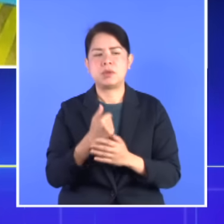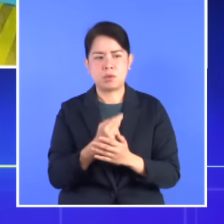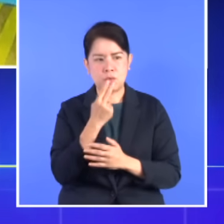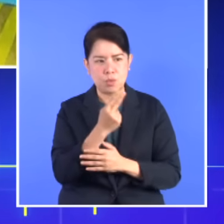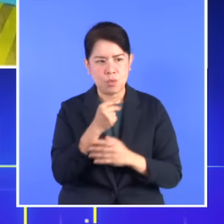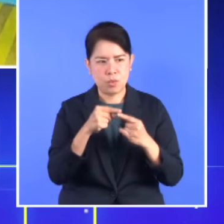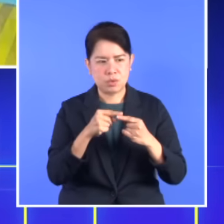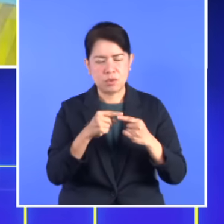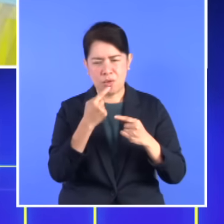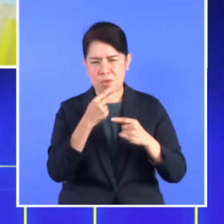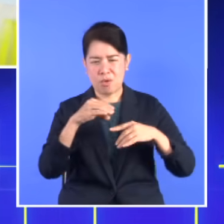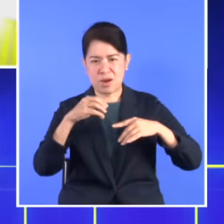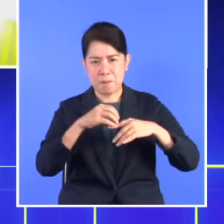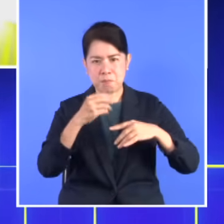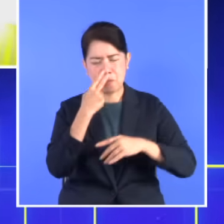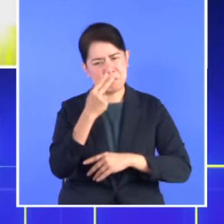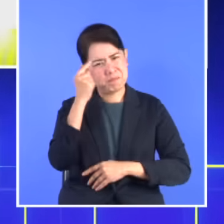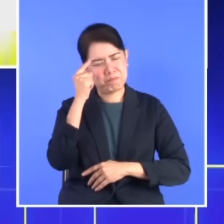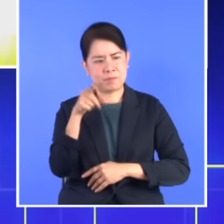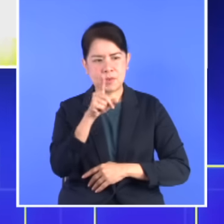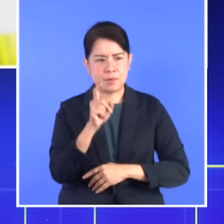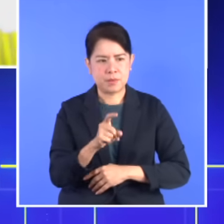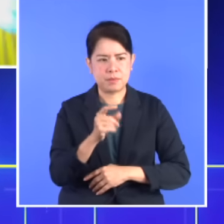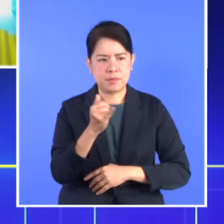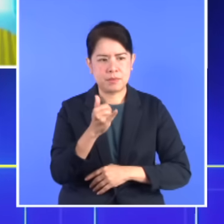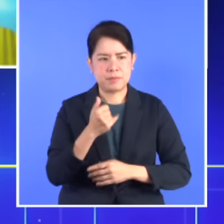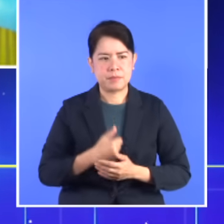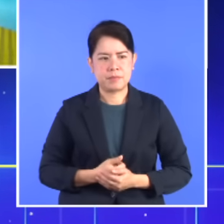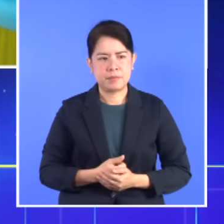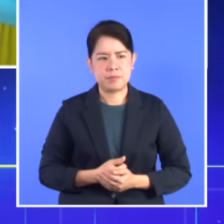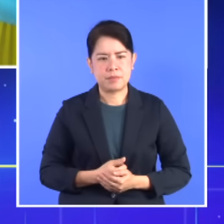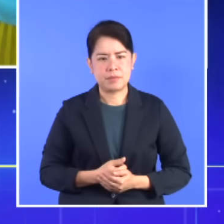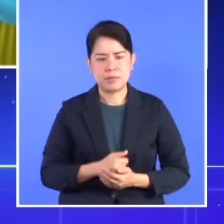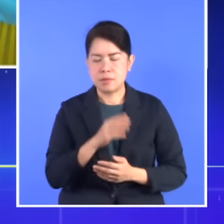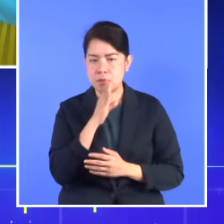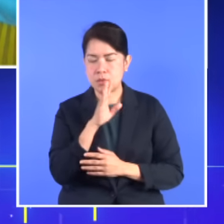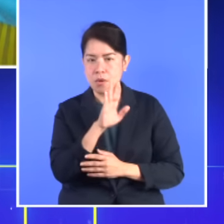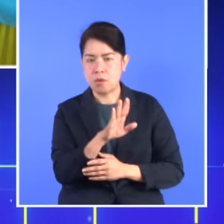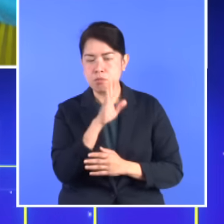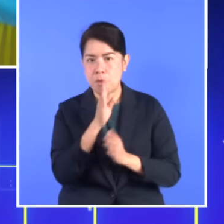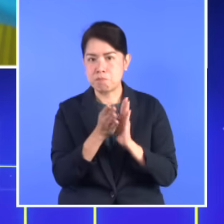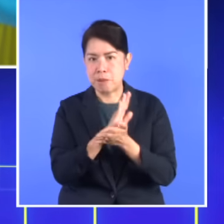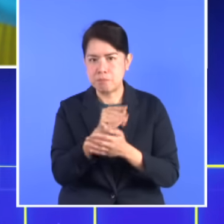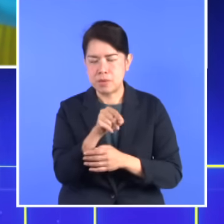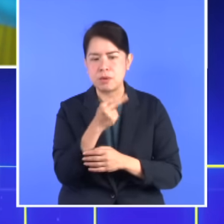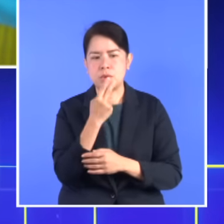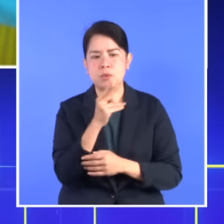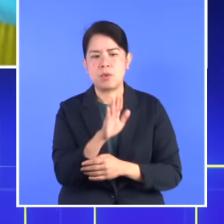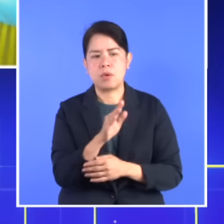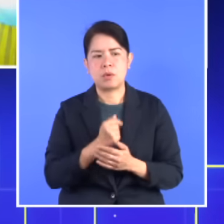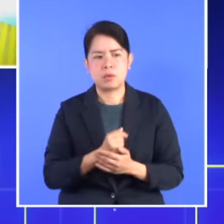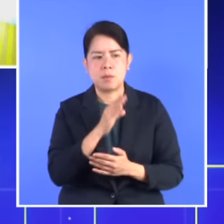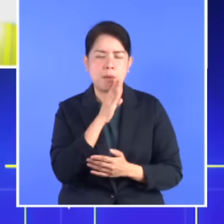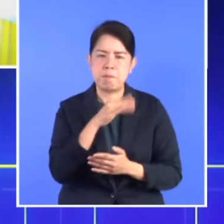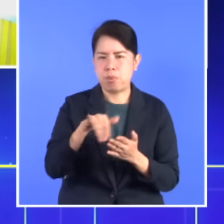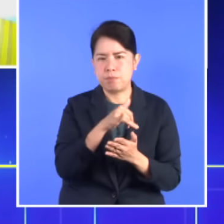นมันคงรอด ไม่แน่นะคุณเจมไม่แน่นะมันอยู่ที่จังหวะนะ ดิ้นหลุด อยู่ที่จังหวะคือไอ้ตุ๊กแกมันก็รอจังหวะอยู ่ จังหวะสะบัด